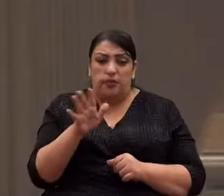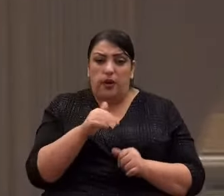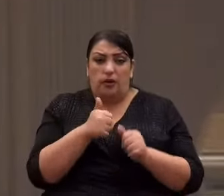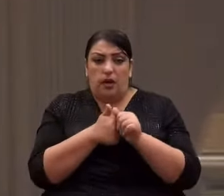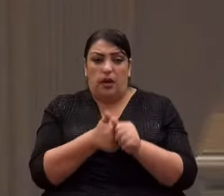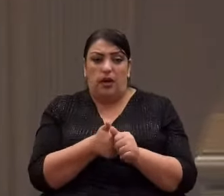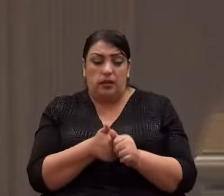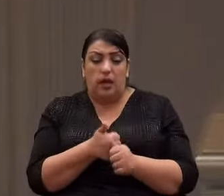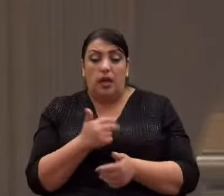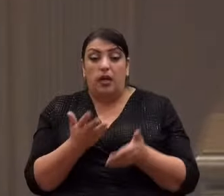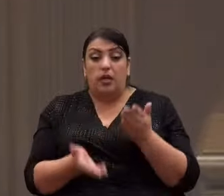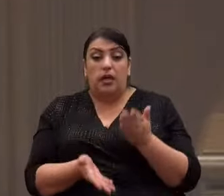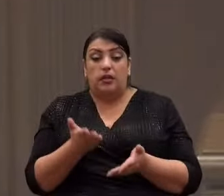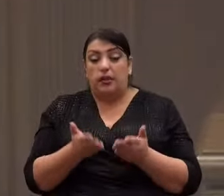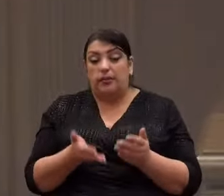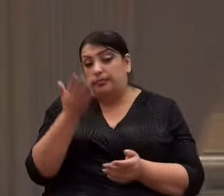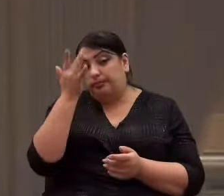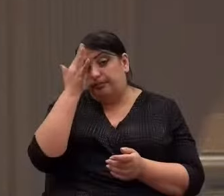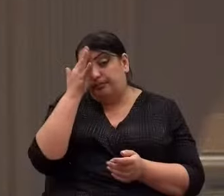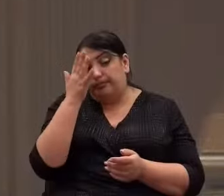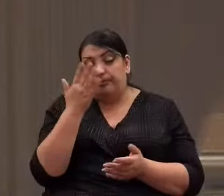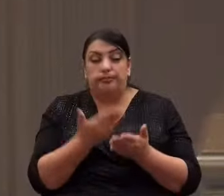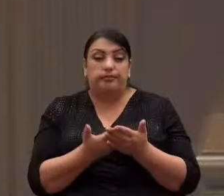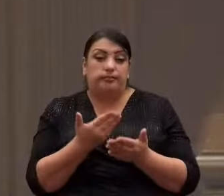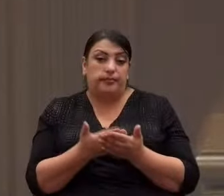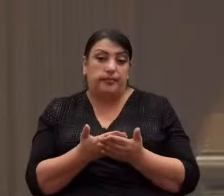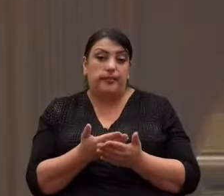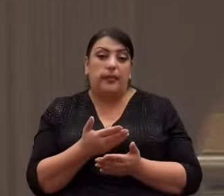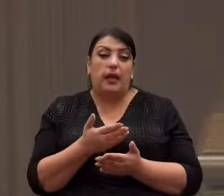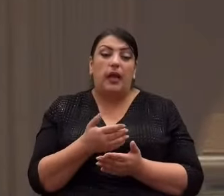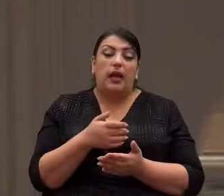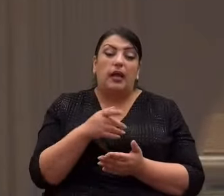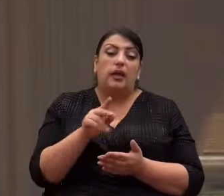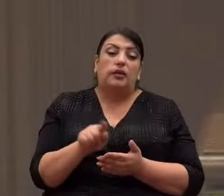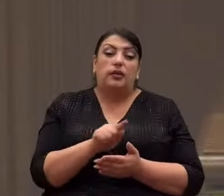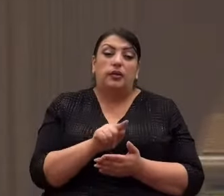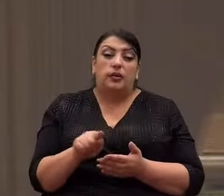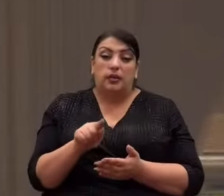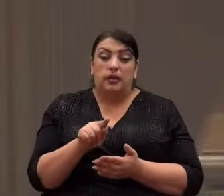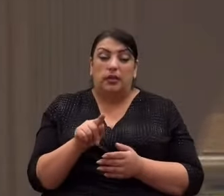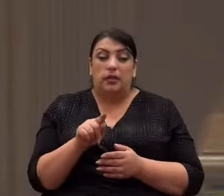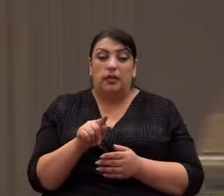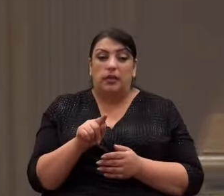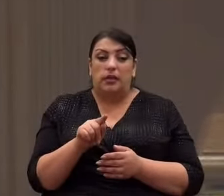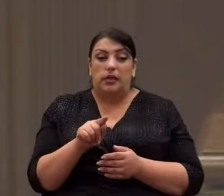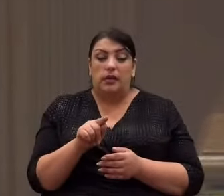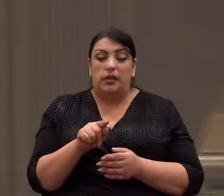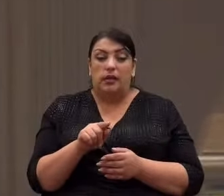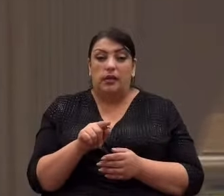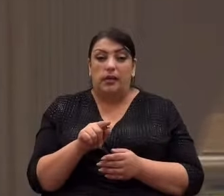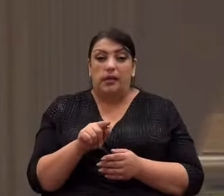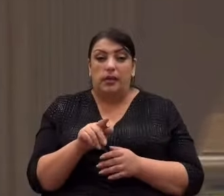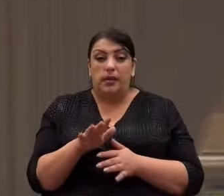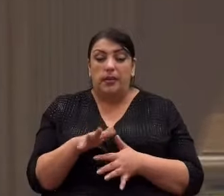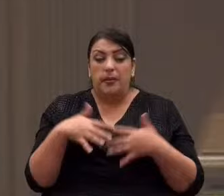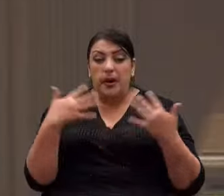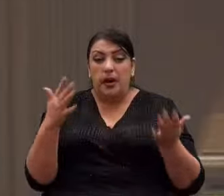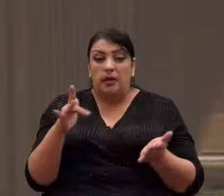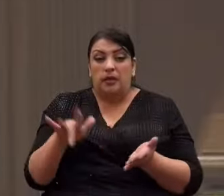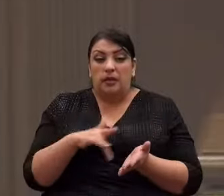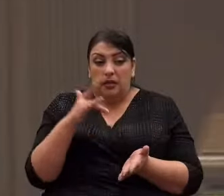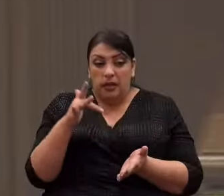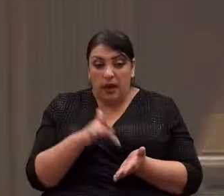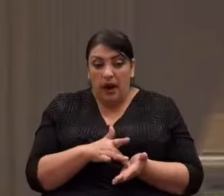իրականում, եթե պատկերացրեք այդ տուրիստական երկրների ոստիկանություն, տուրիստական մեծ քաղաքների ոստիկանությունը